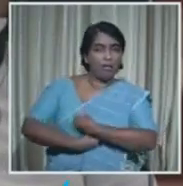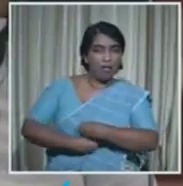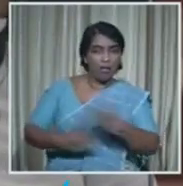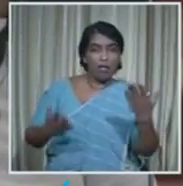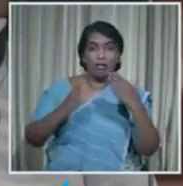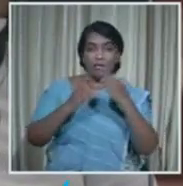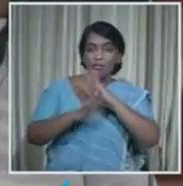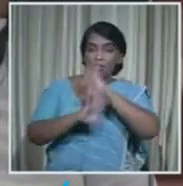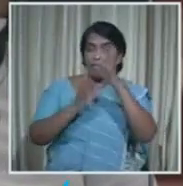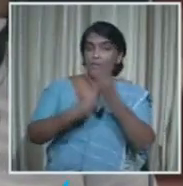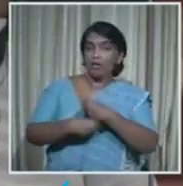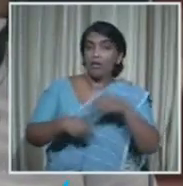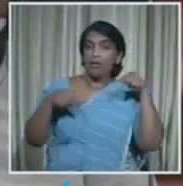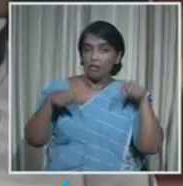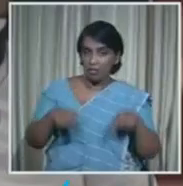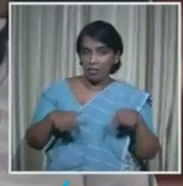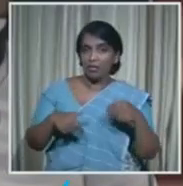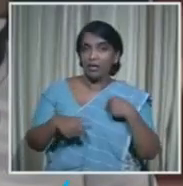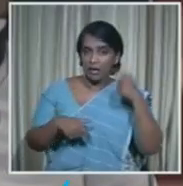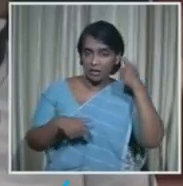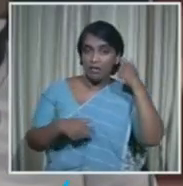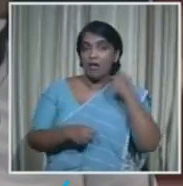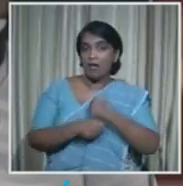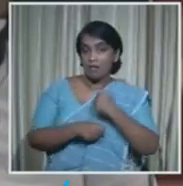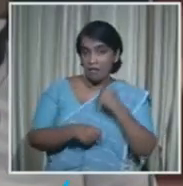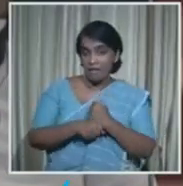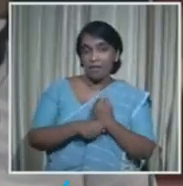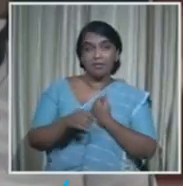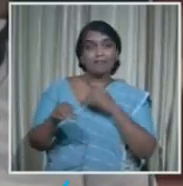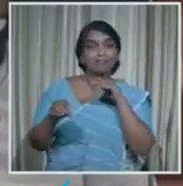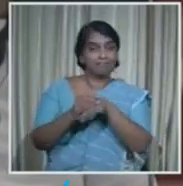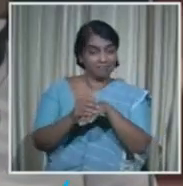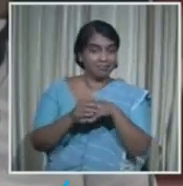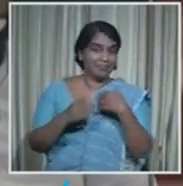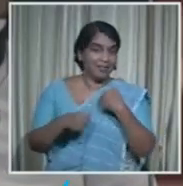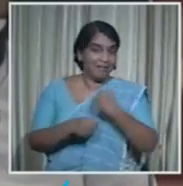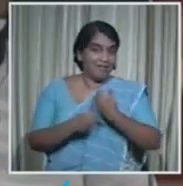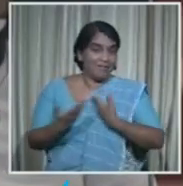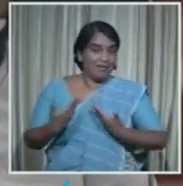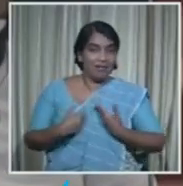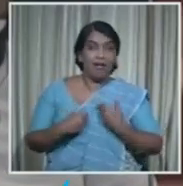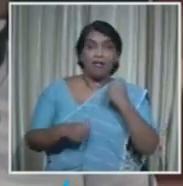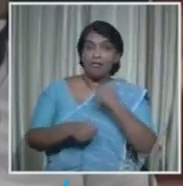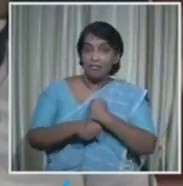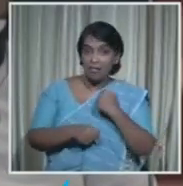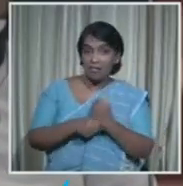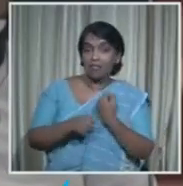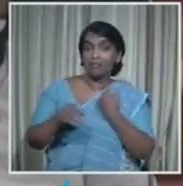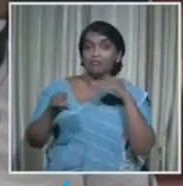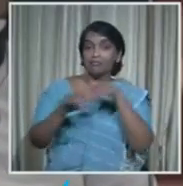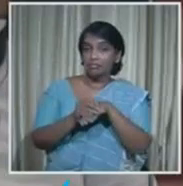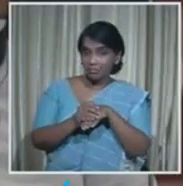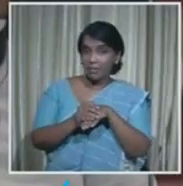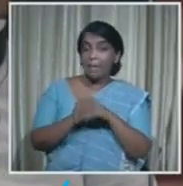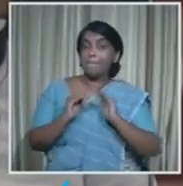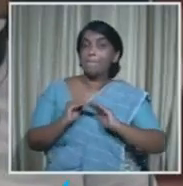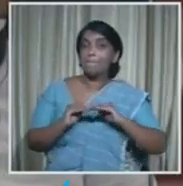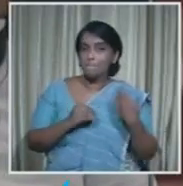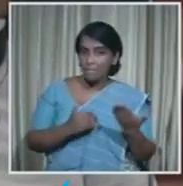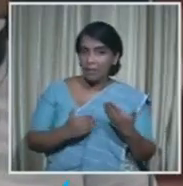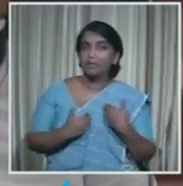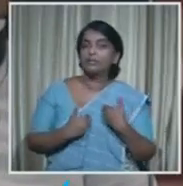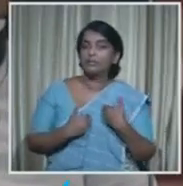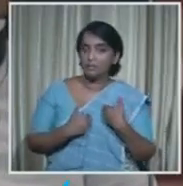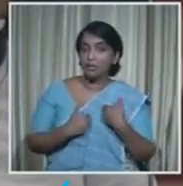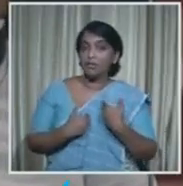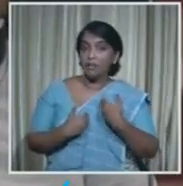deepalata. Dan adda wenakal mama hituwa ape aanduwa pattunata passe ape aanduwa pattunata passewat